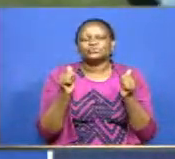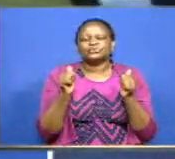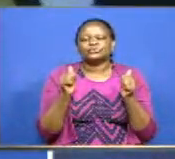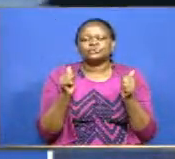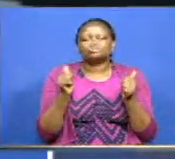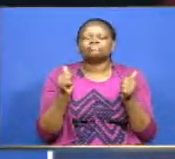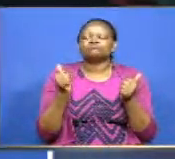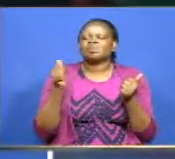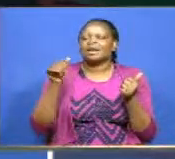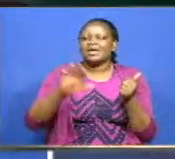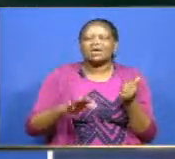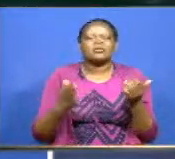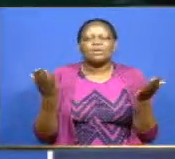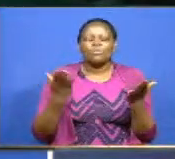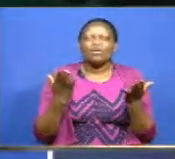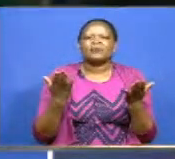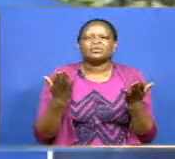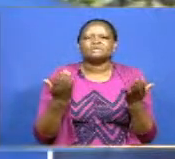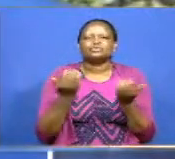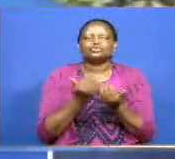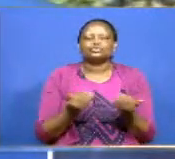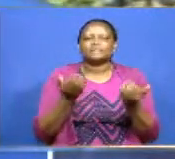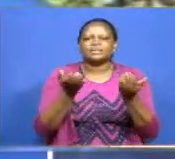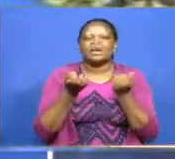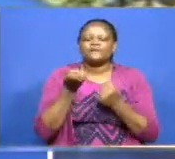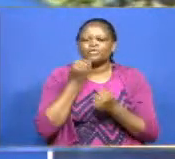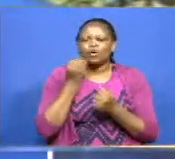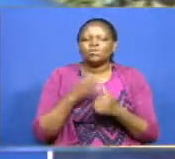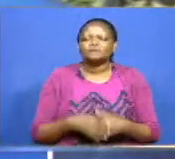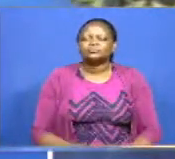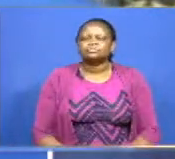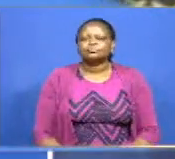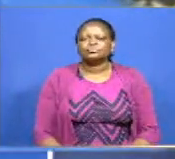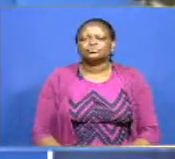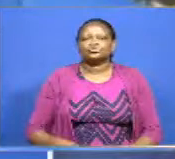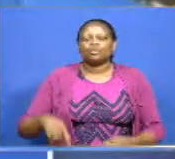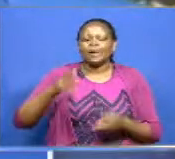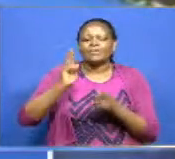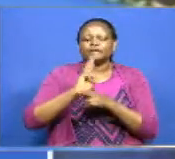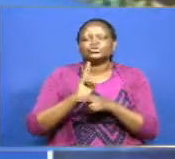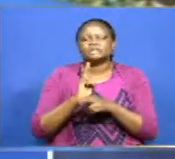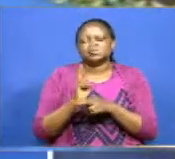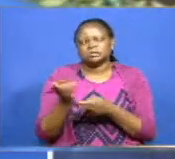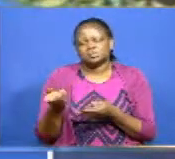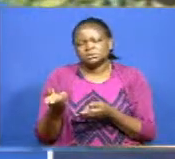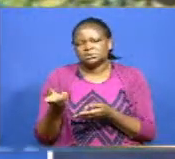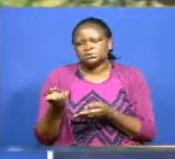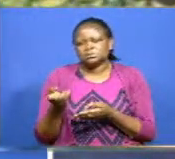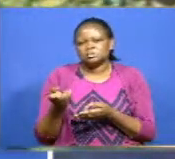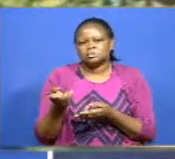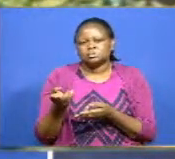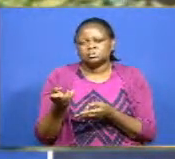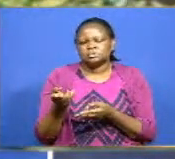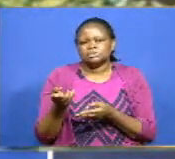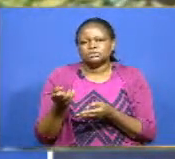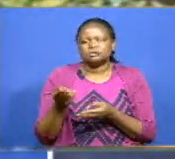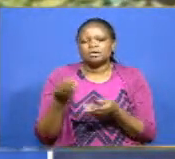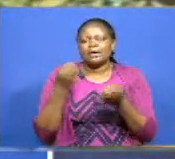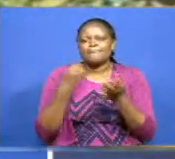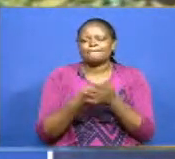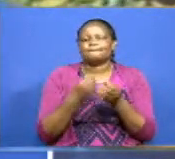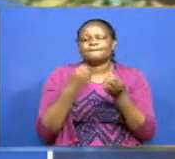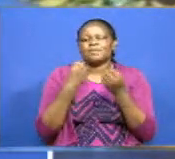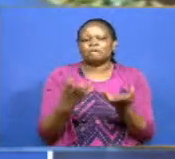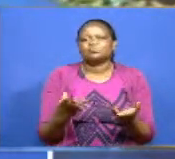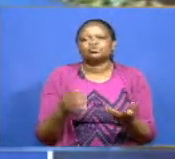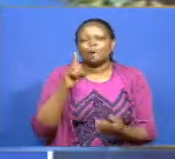maeneo ambako wanafunzi wanahitaji chakula. We are spending the sum of Kenya shilling